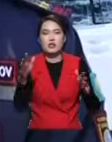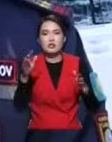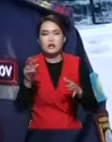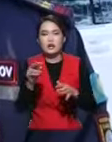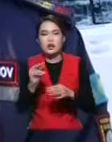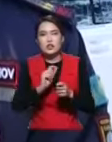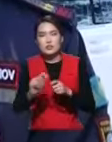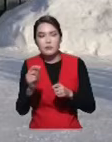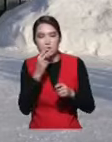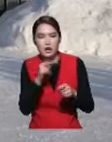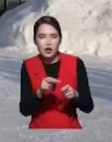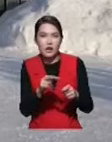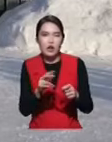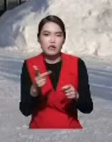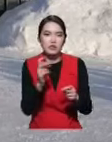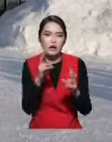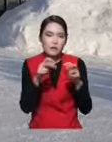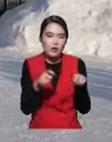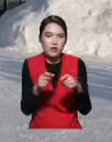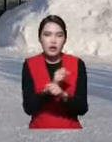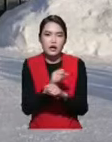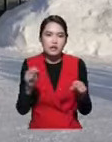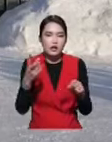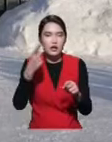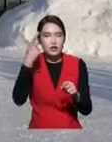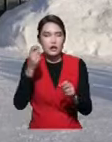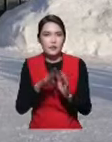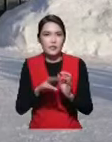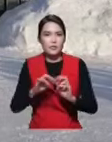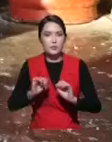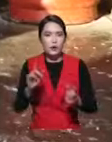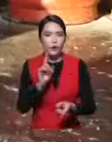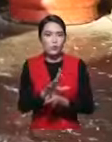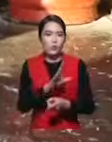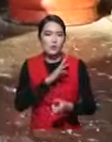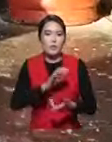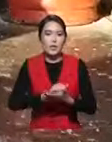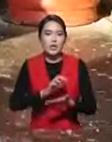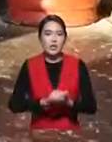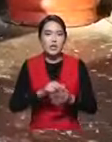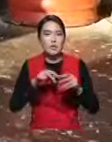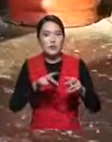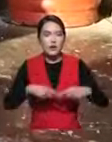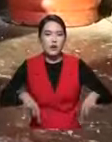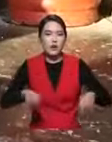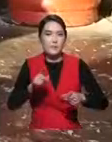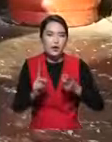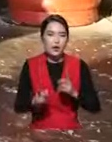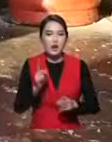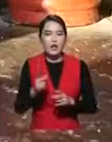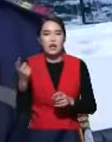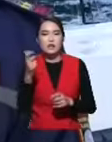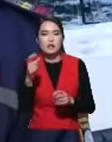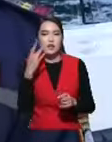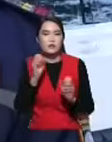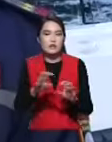печкой, зажигалкой. Специалисты уверяют, что вопросом безопасности вплотную должны заниматься организации, которые реализуют бытовой газ в